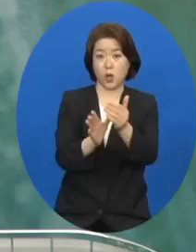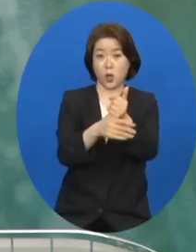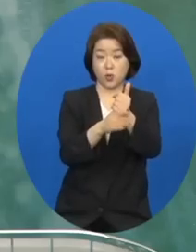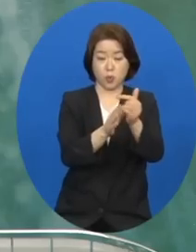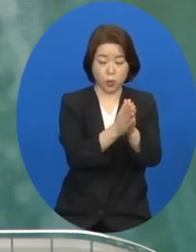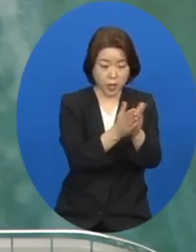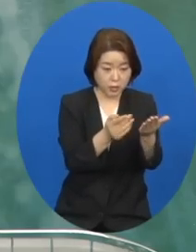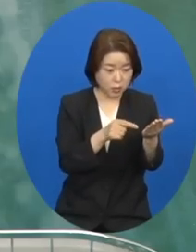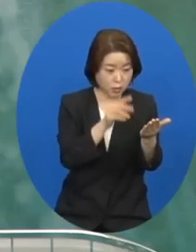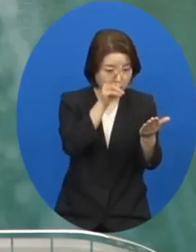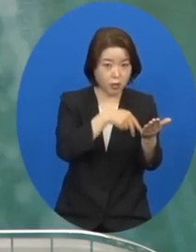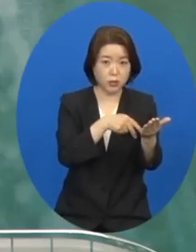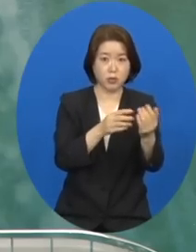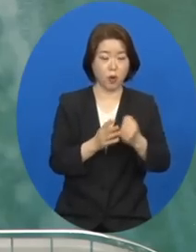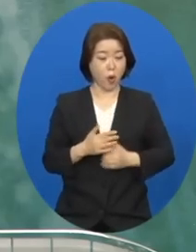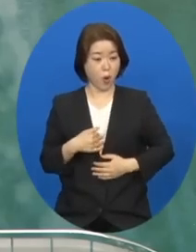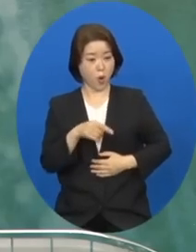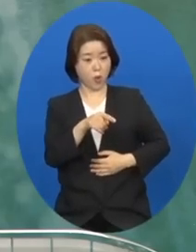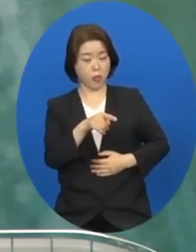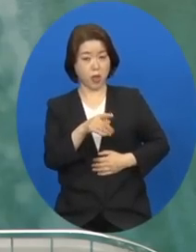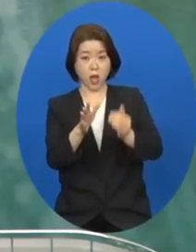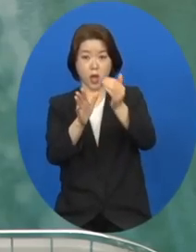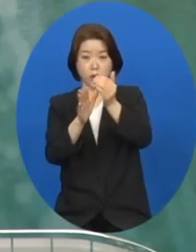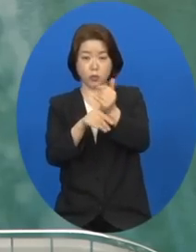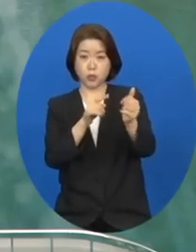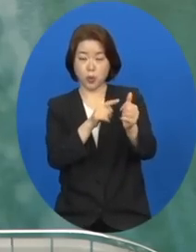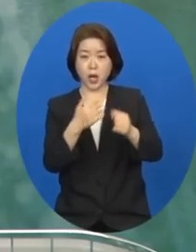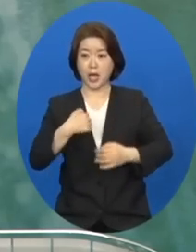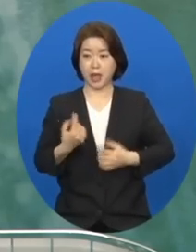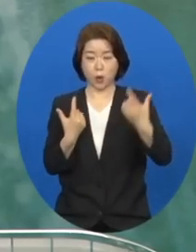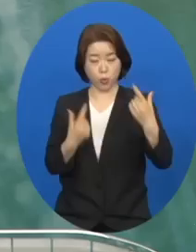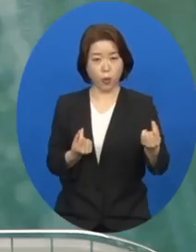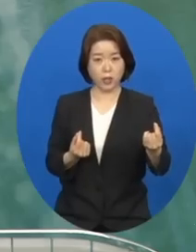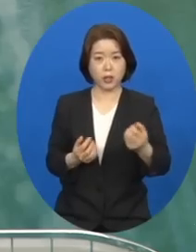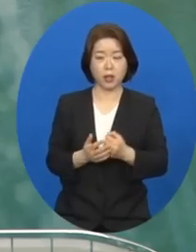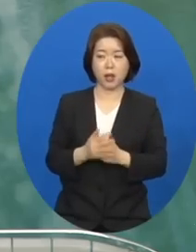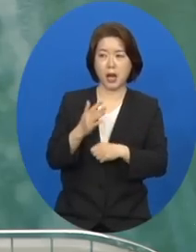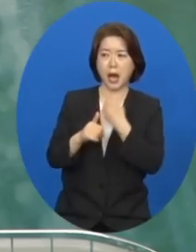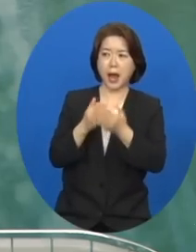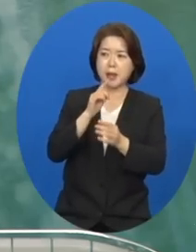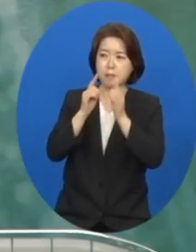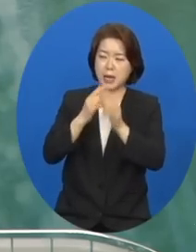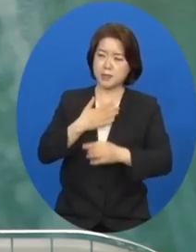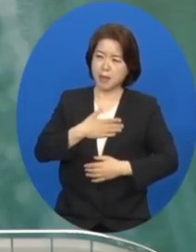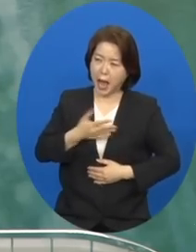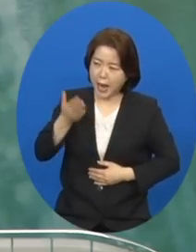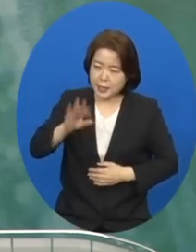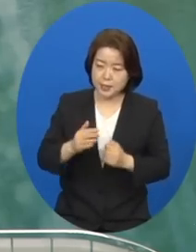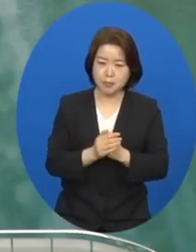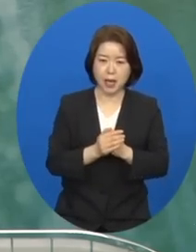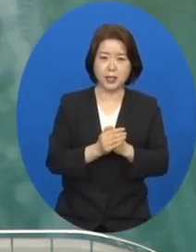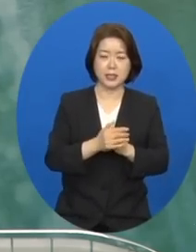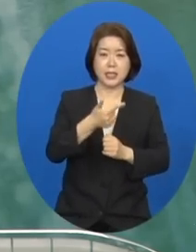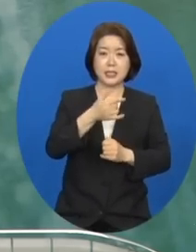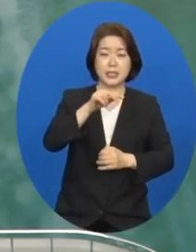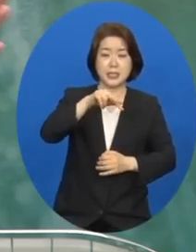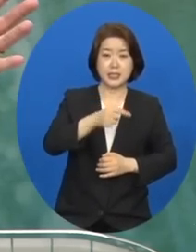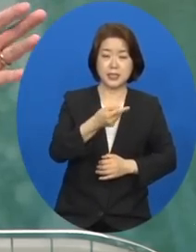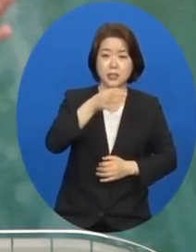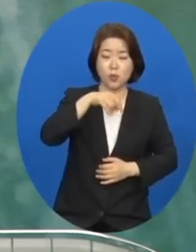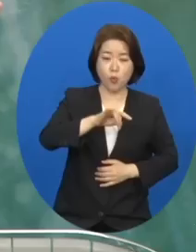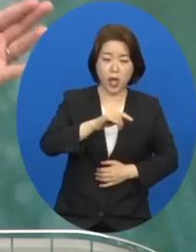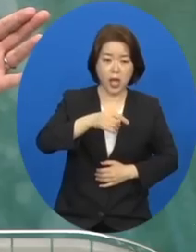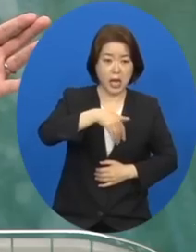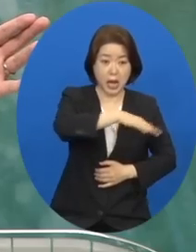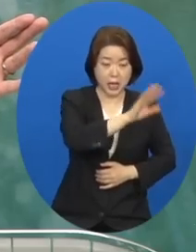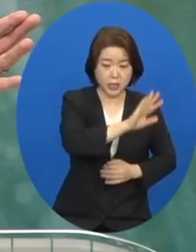그 유은하 꼭 나 같은 거야 하나님 말씀을 알면서 또 뇌로 가지 않고 병 반대로 다시 쓸어가는